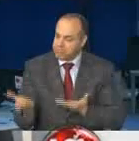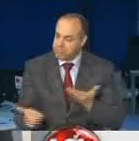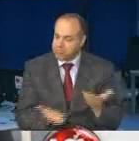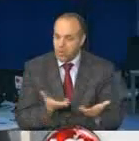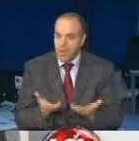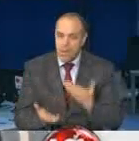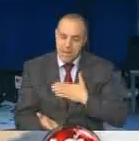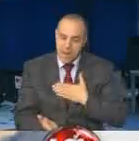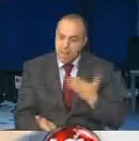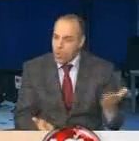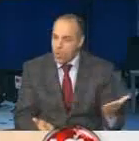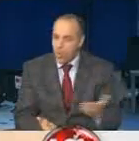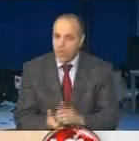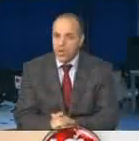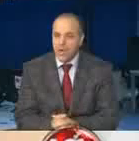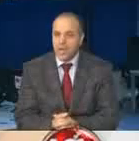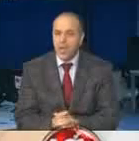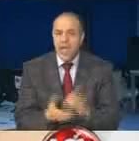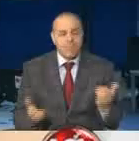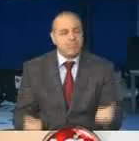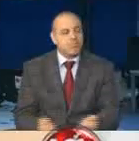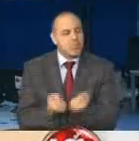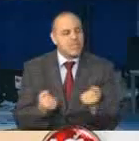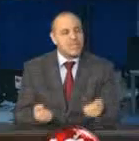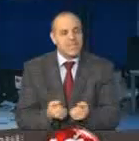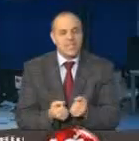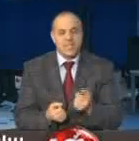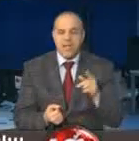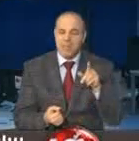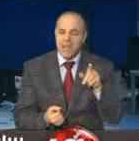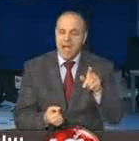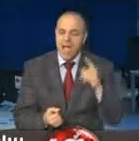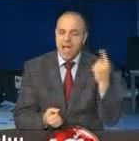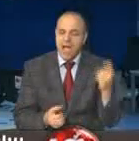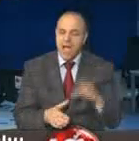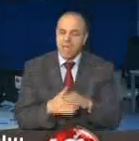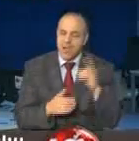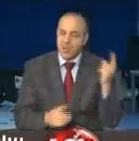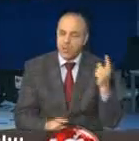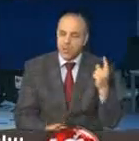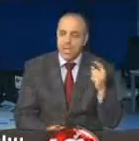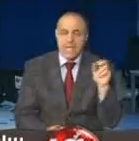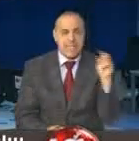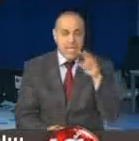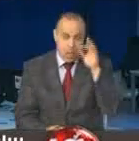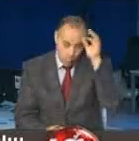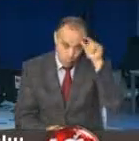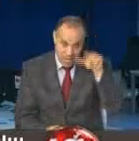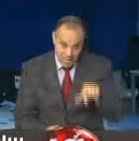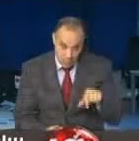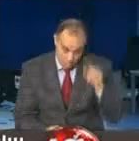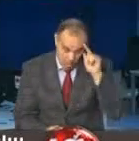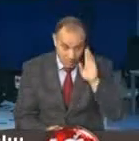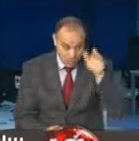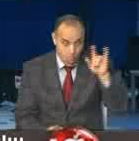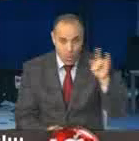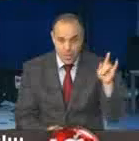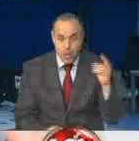اهاليها ومرحبا بالناس الكل. وترويج المهرجان توزر هذه الدوره 38. تعرف اللي سنة عدد السياح التوانسة اللي مشاو